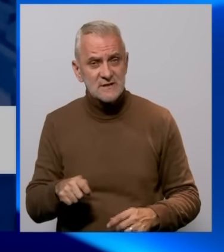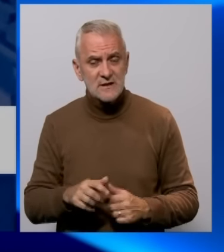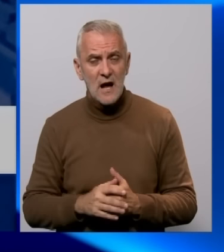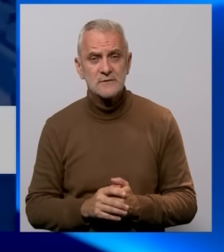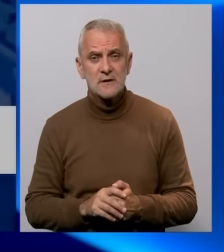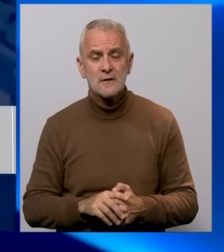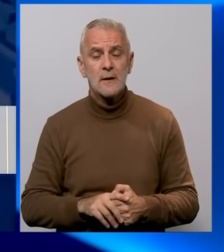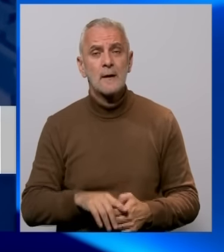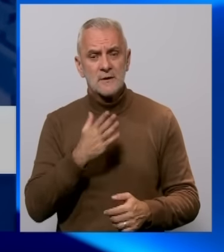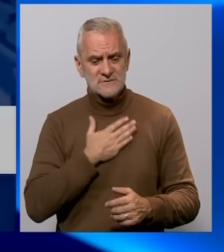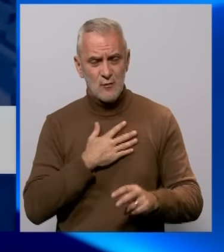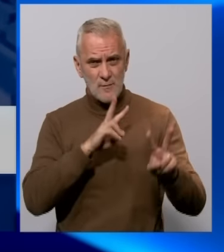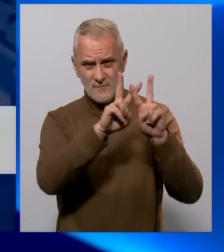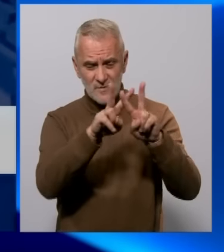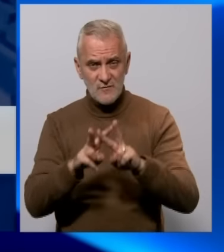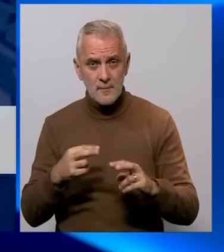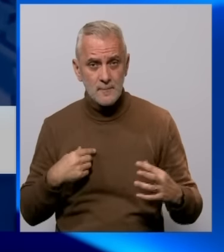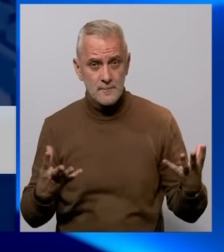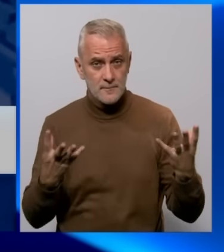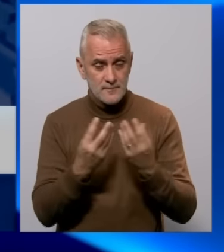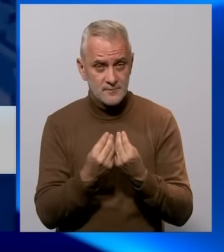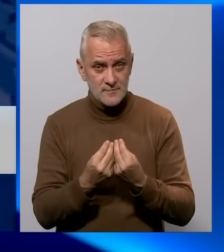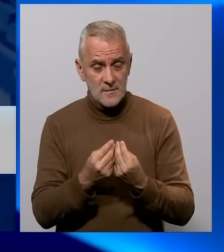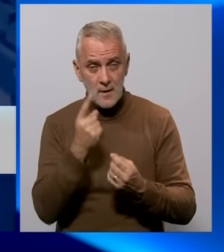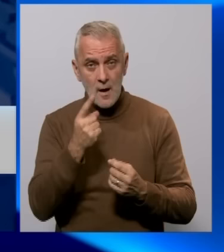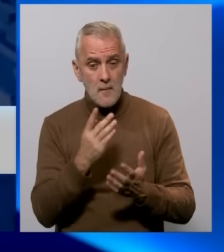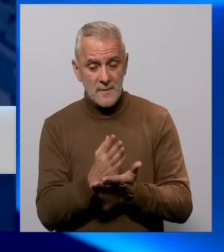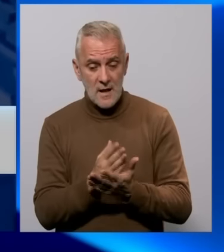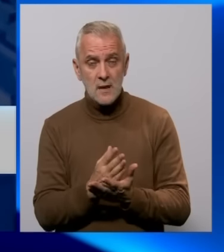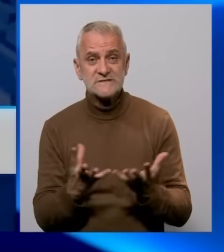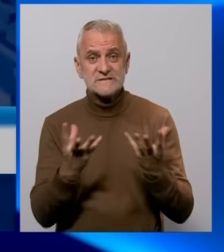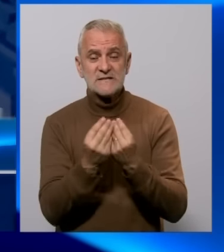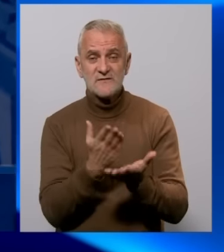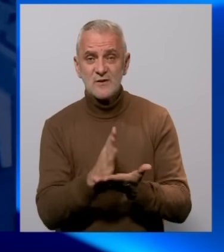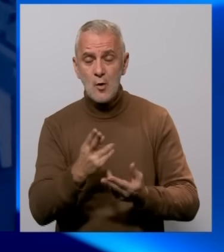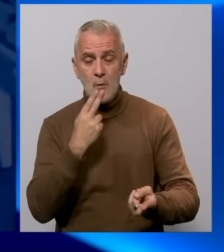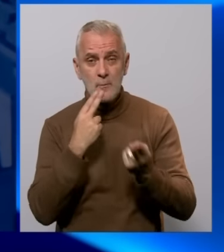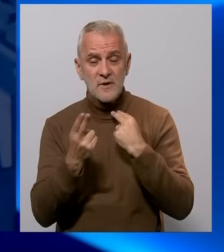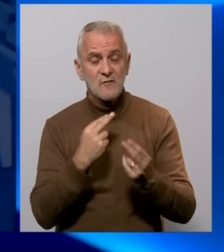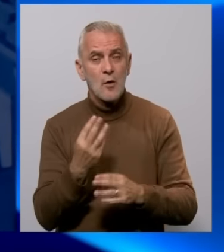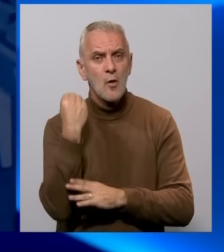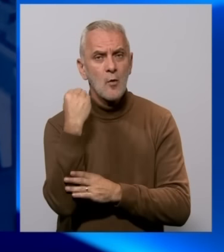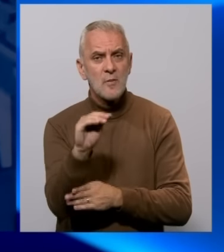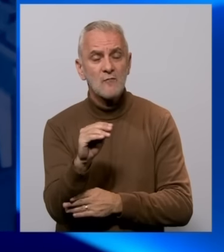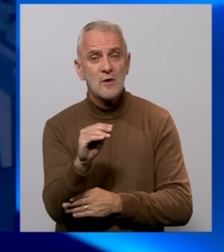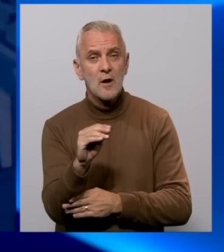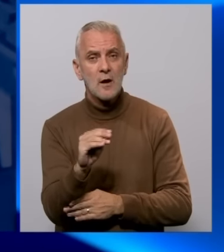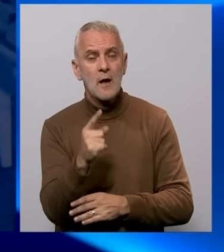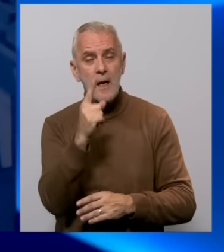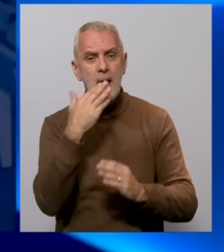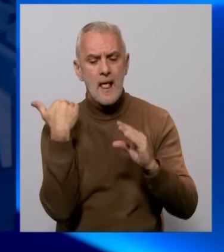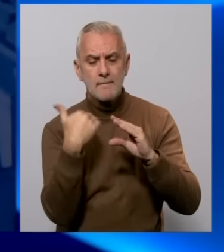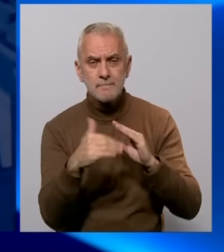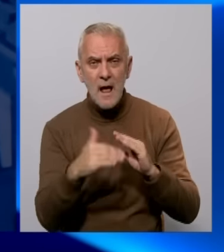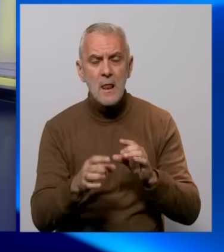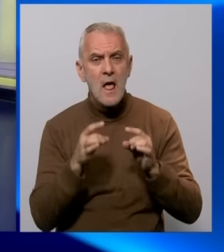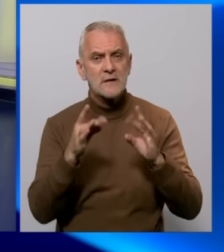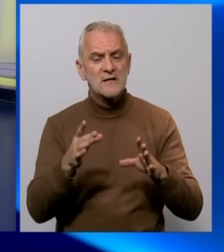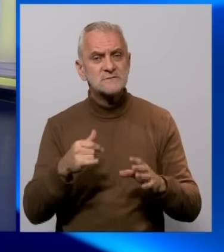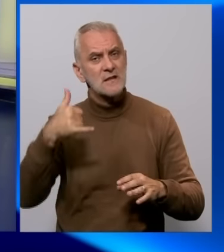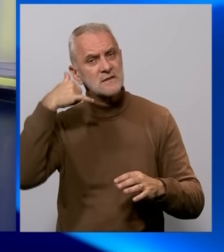radnika na svojim stranicama zajedno sa Fuzipom, jer su bili sastavni dio ovih pregovora, objavio čak i mail adrese i telefone